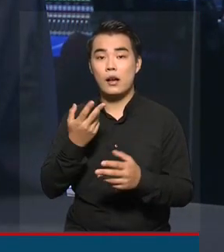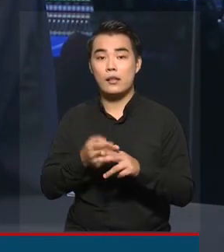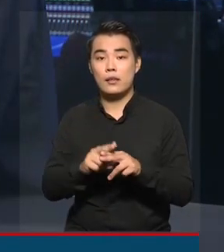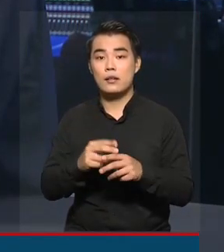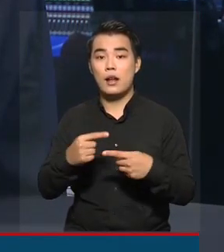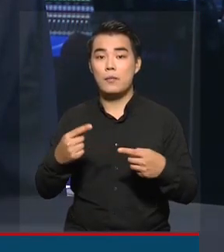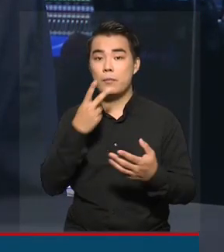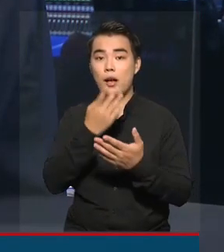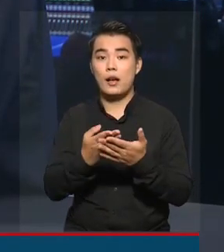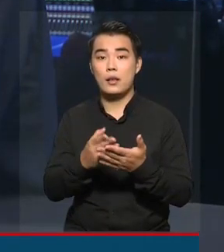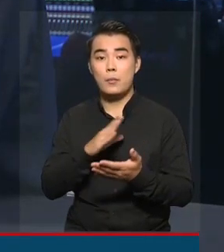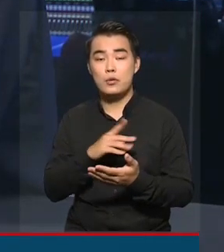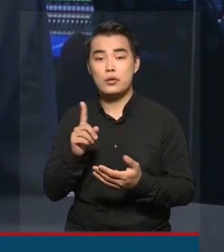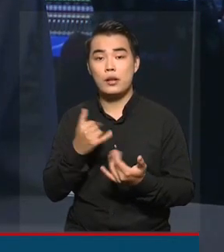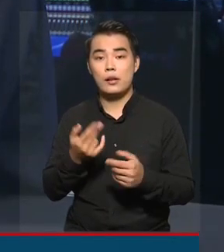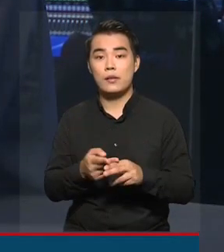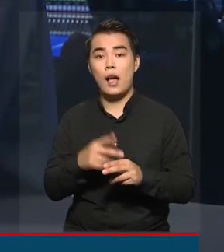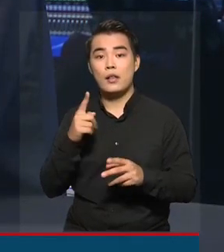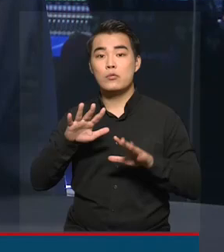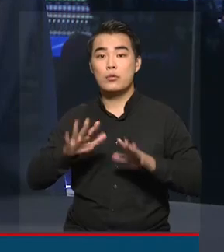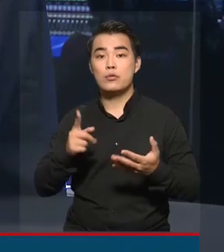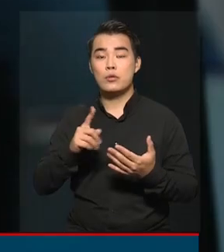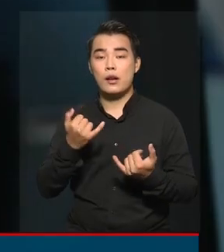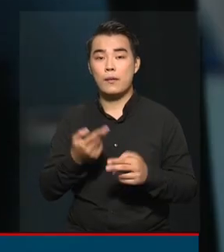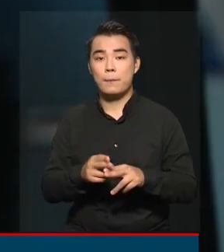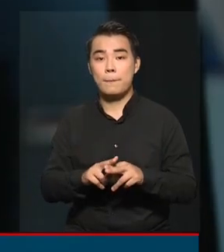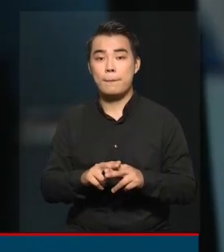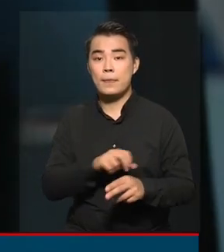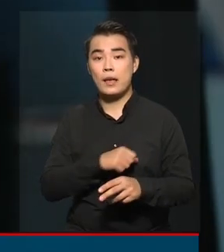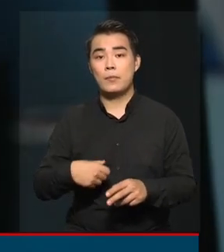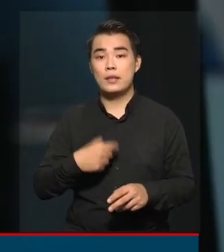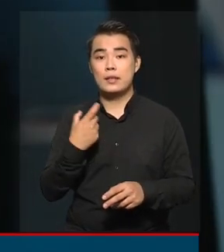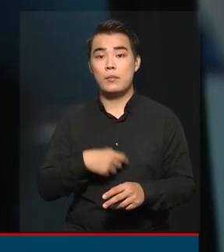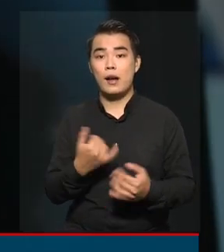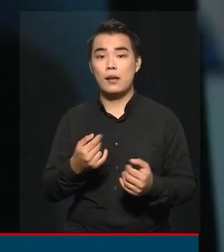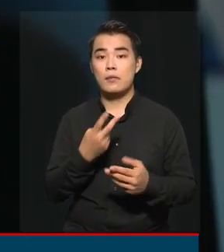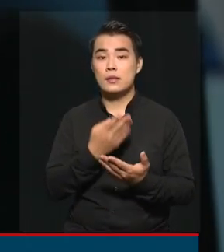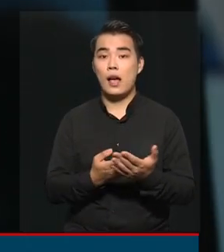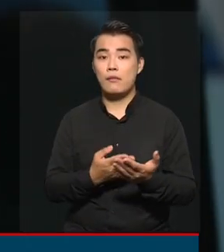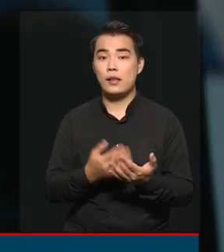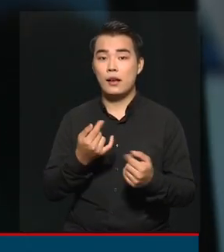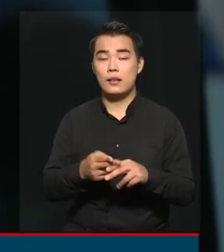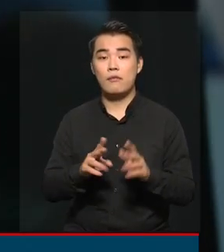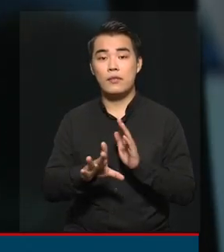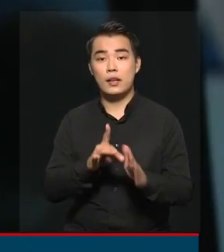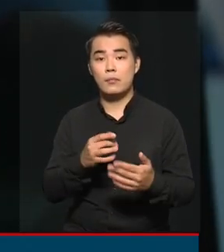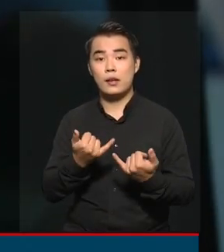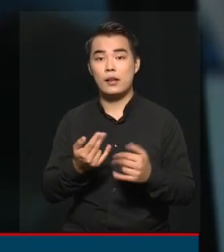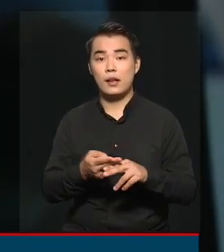көп болғанымен, бірақ белгілі бір жағдайларға, яғни мынау өзін өзі ұсынғандар мысалы сол сайлау округіндегі